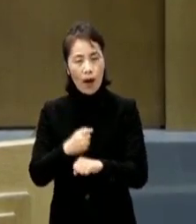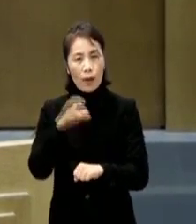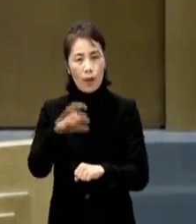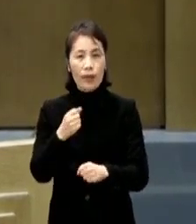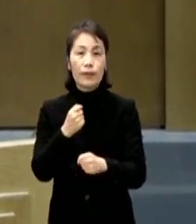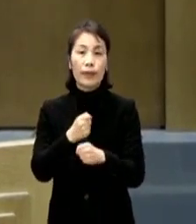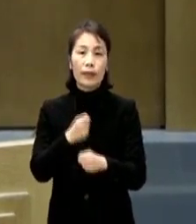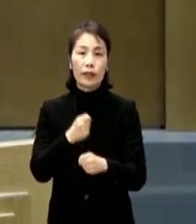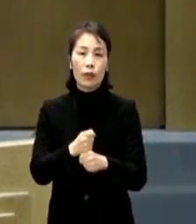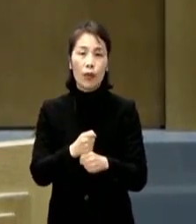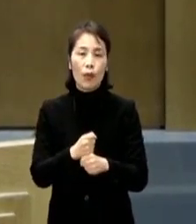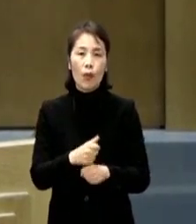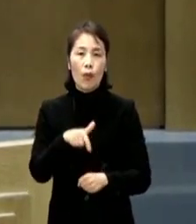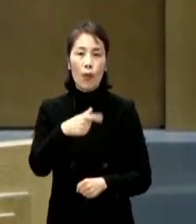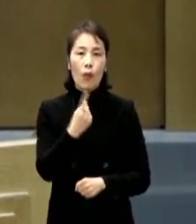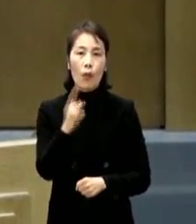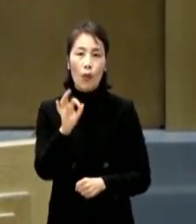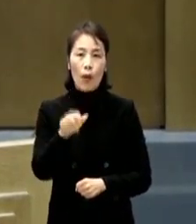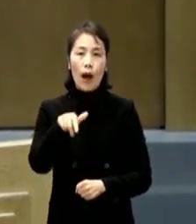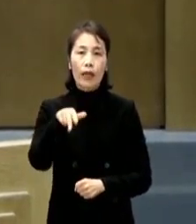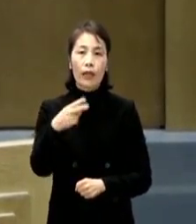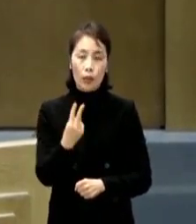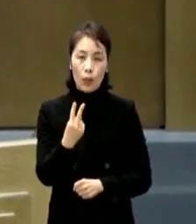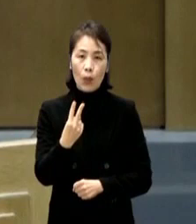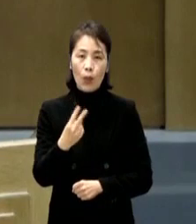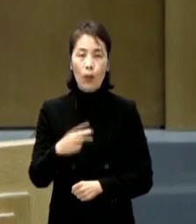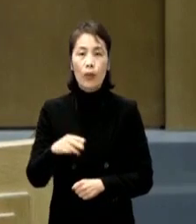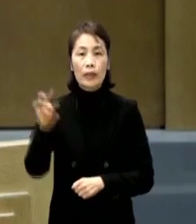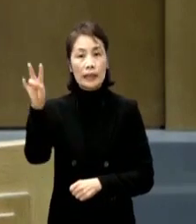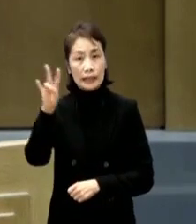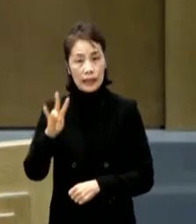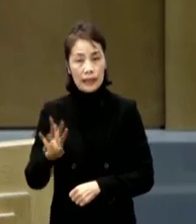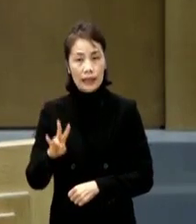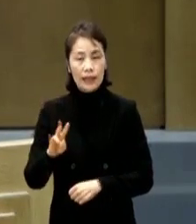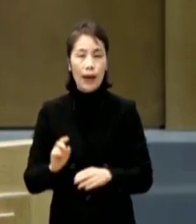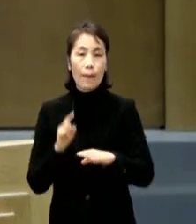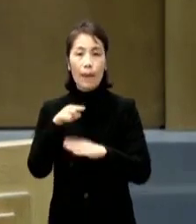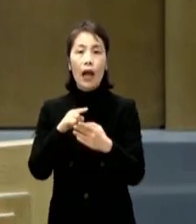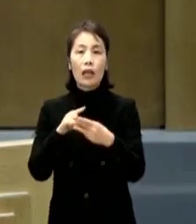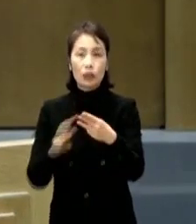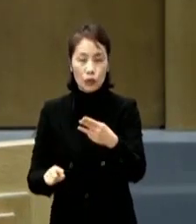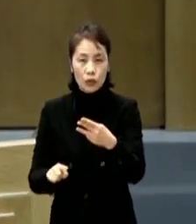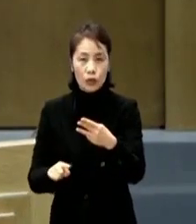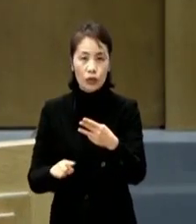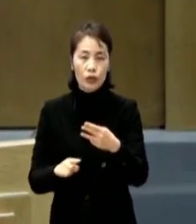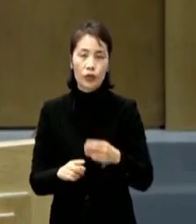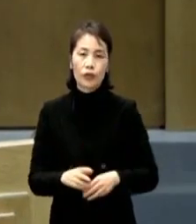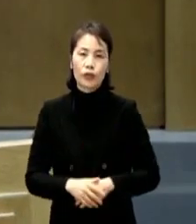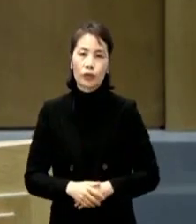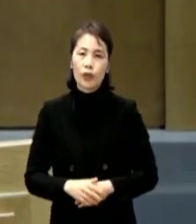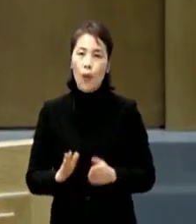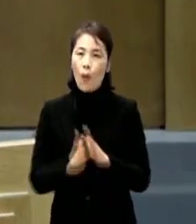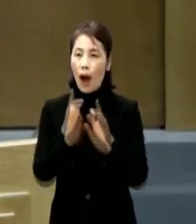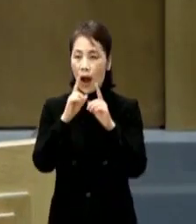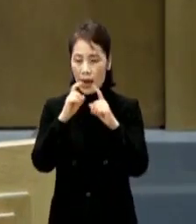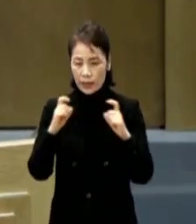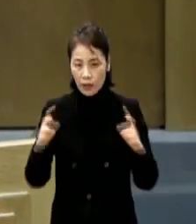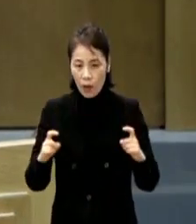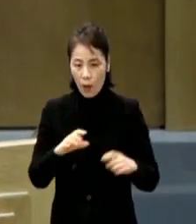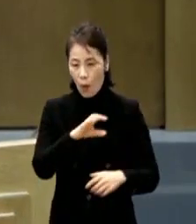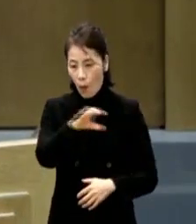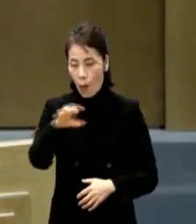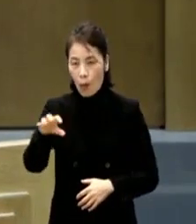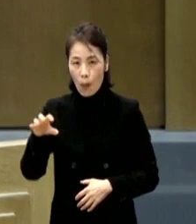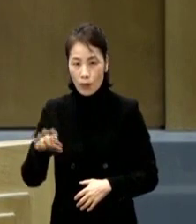거점인 광교를 중심으로 시흥, 고양 파주, 성남, 화성의 5개 권역별 핵심